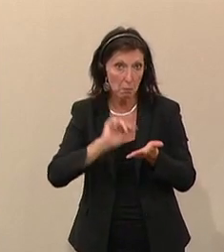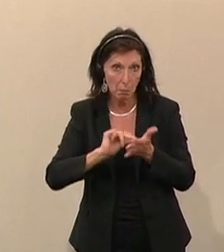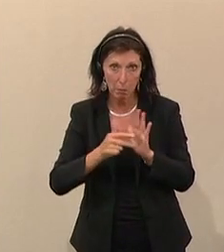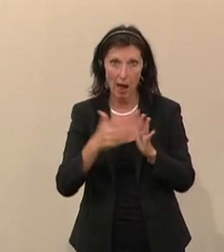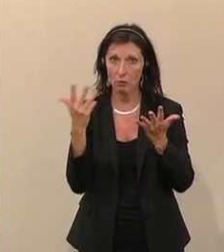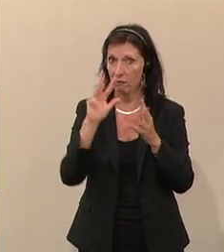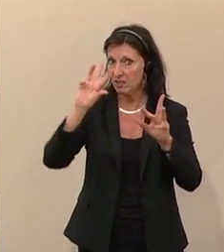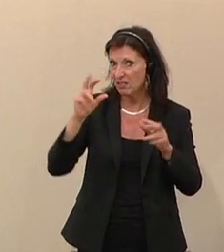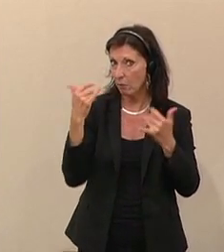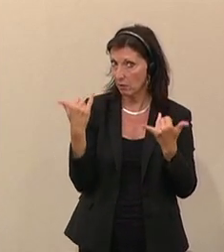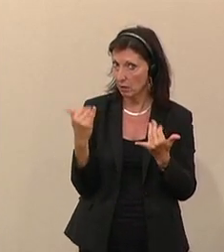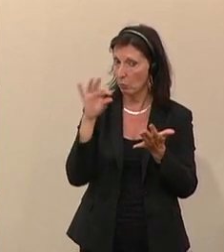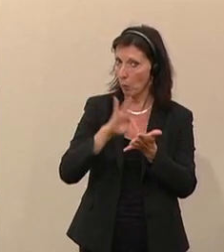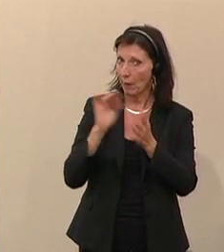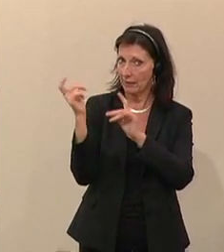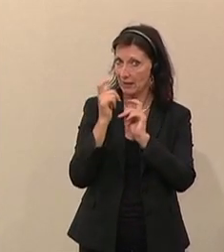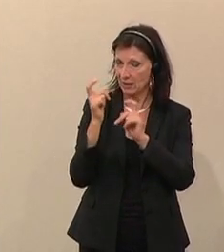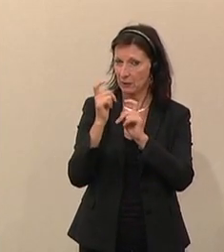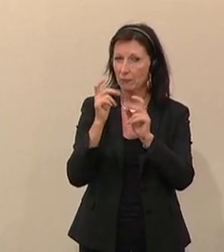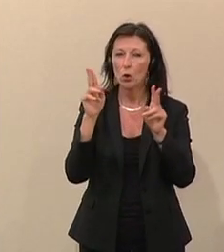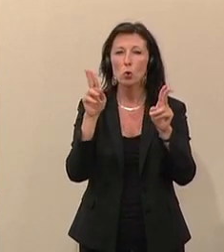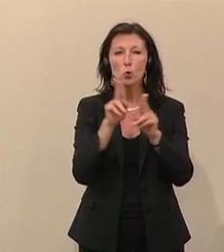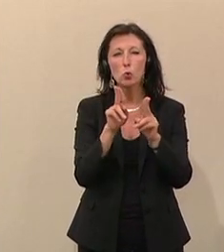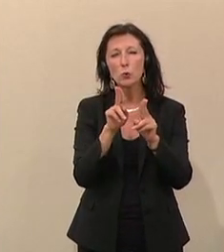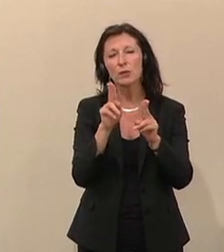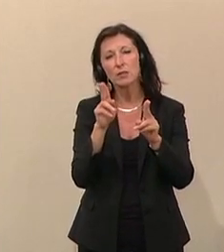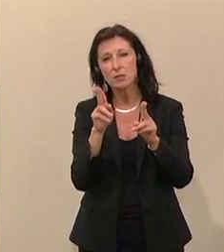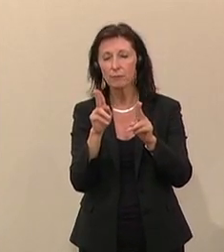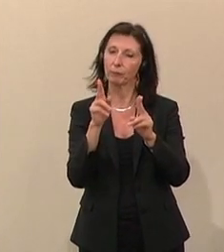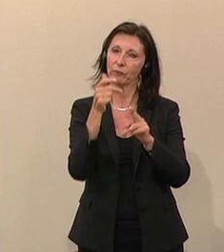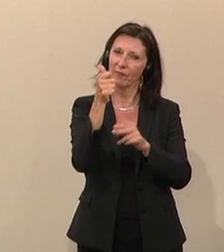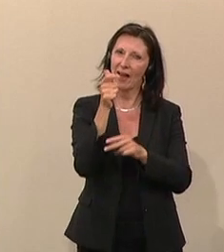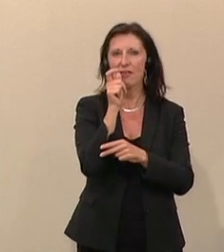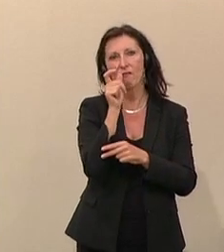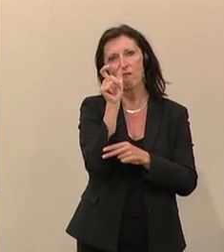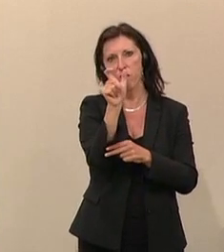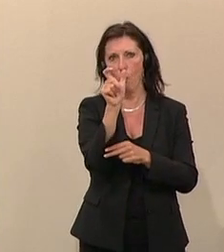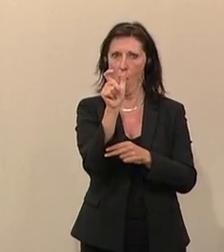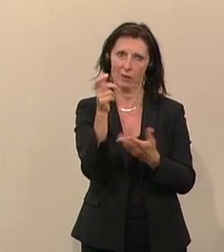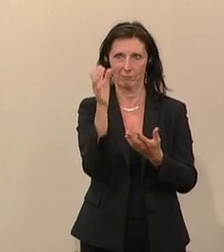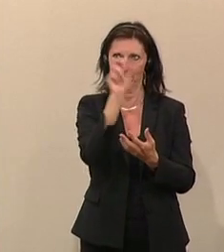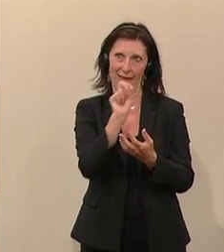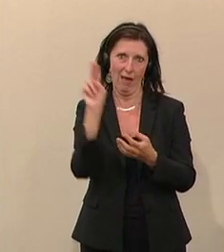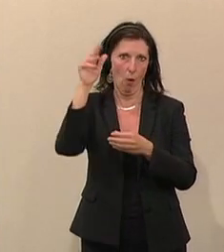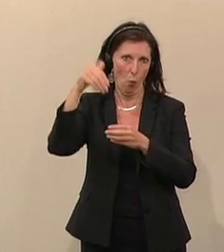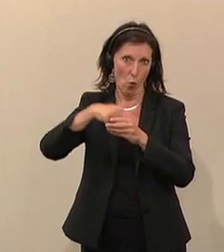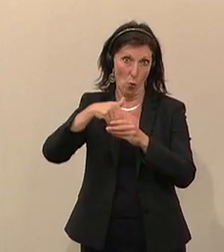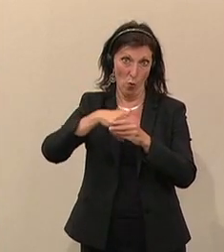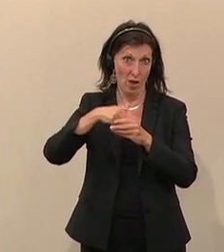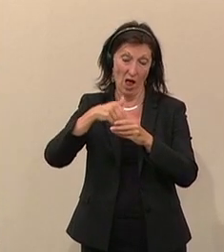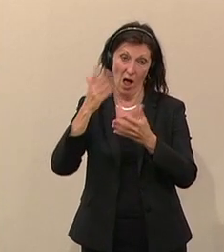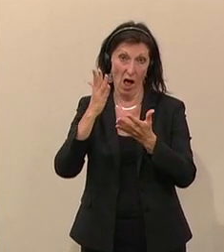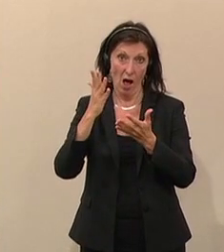diskutiert werden vielleicht ganz kurz ein begriff der in der eu momentan aber seit einigen monaten sehr heiß